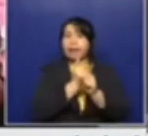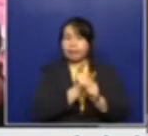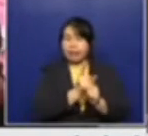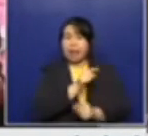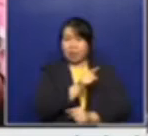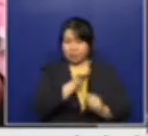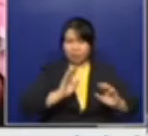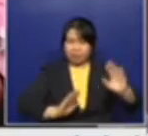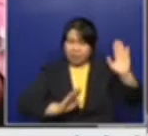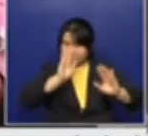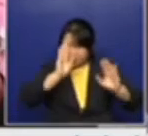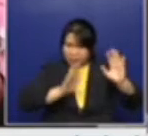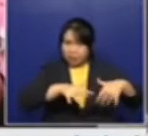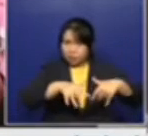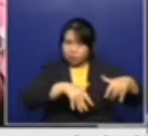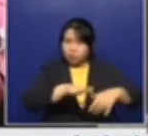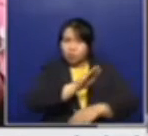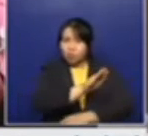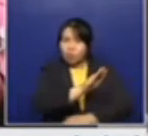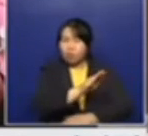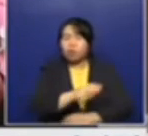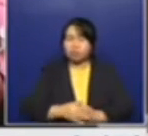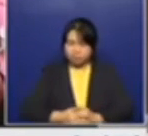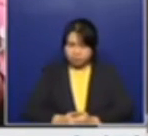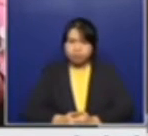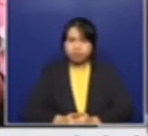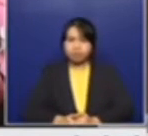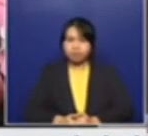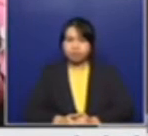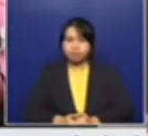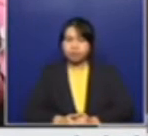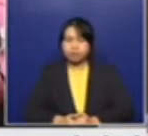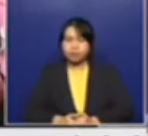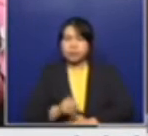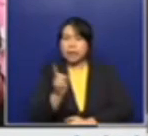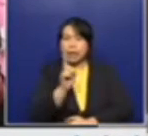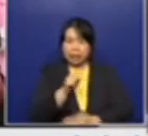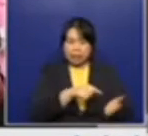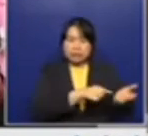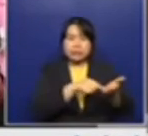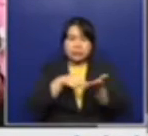อำนาจก็คือนิสิตนักศึกษาและประชาชนที่ได้เสนอ